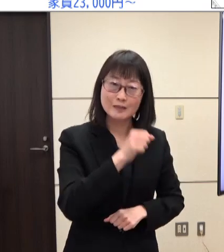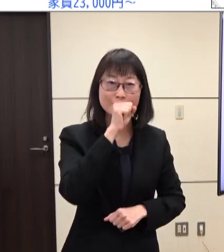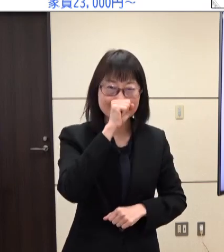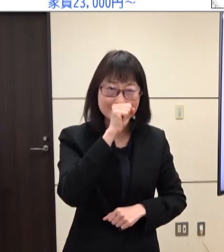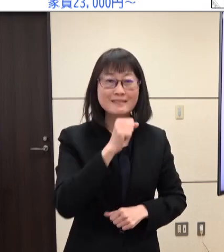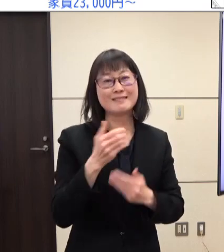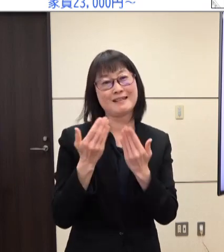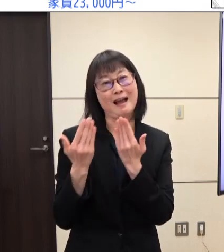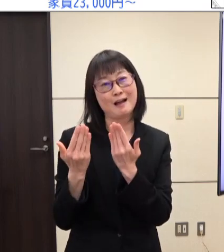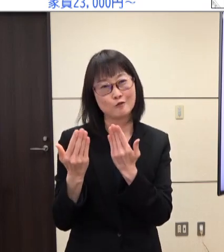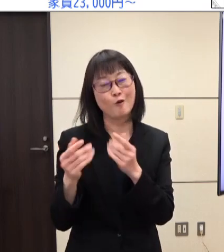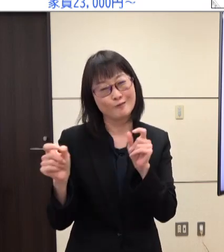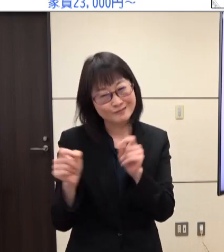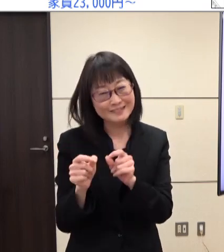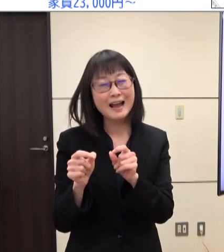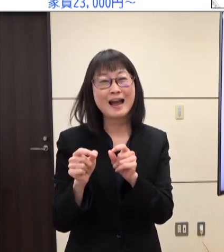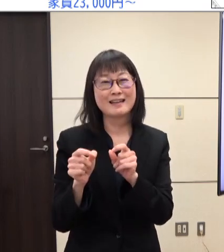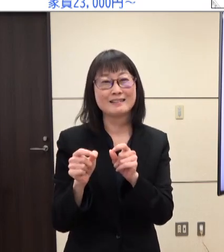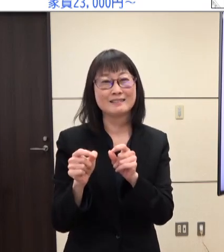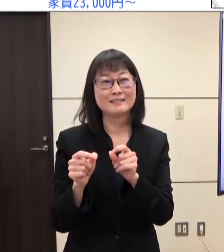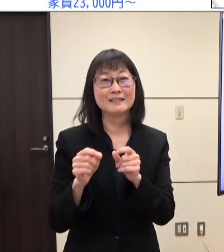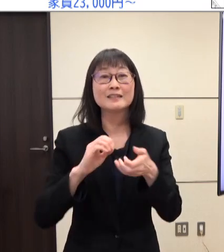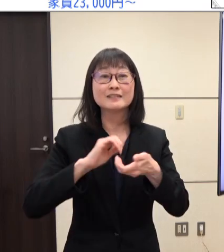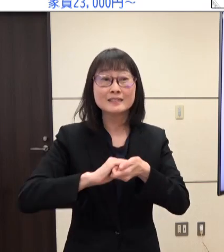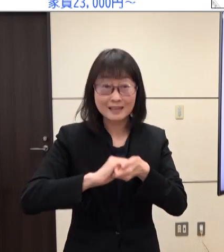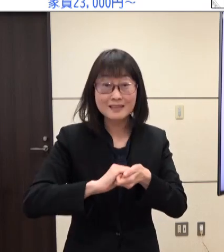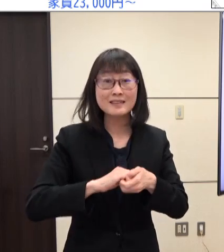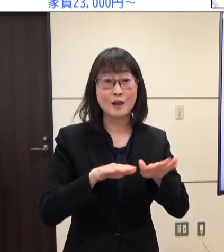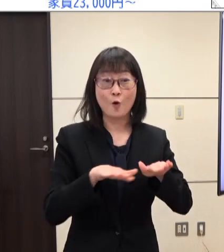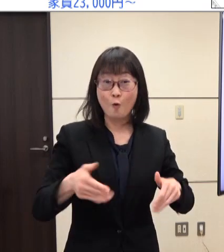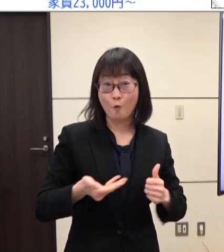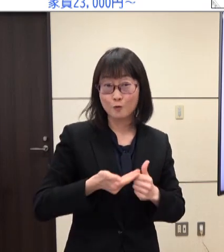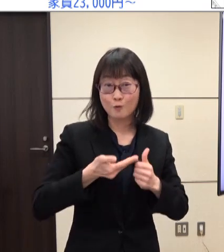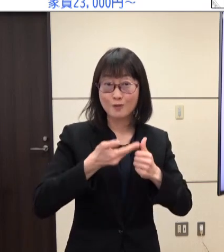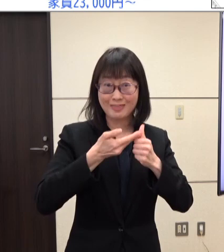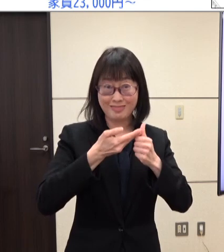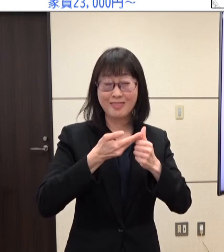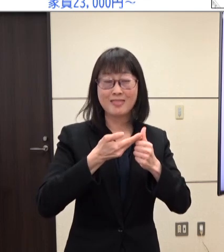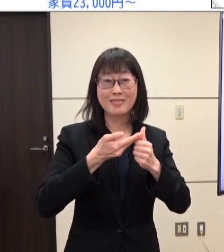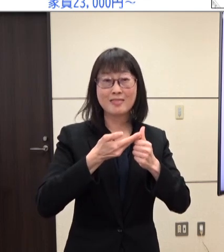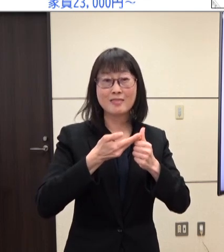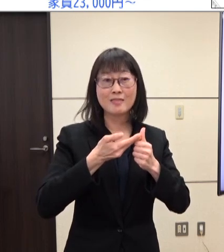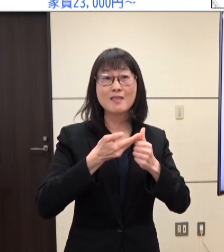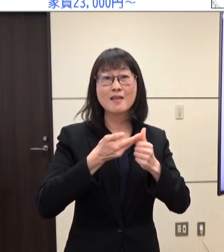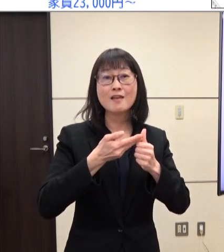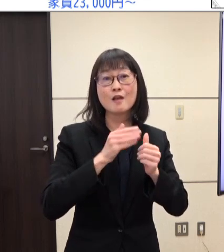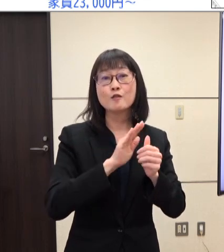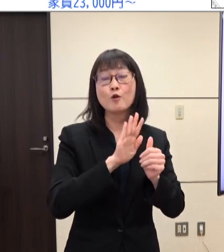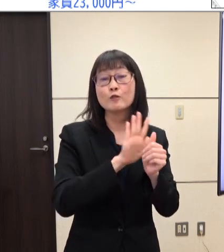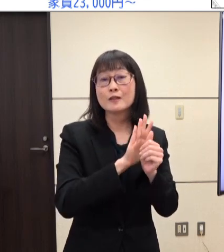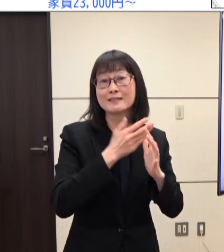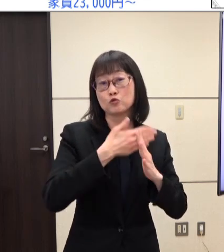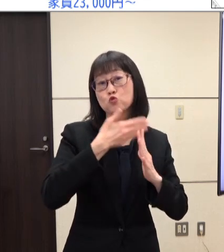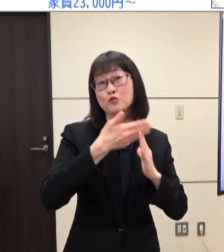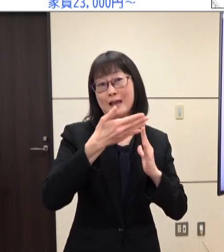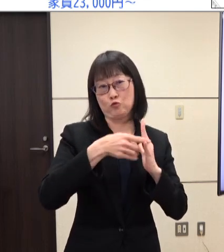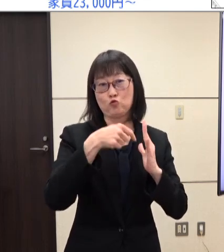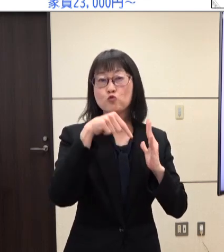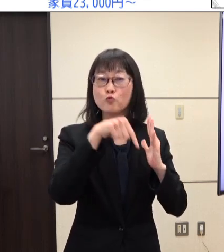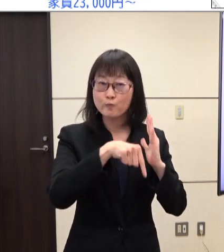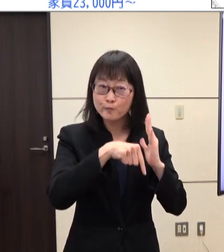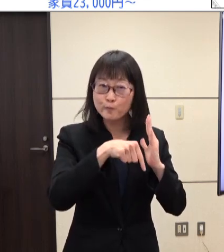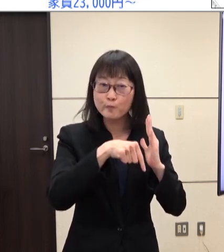校もすぐそばにありますので、ぜひ子育て支援住宅として